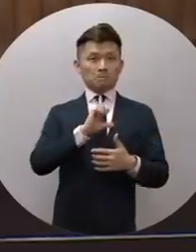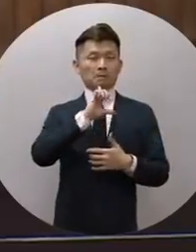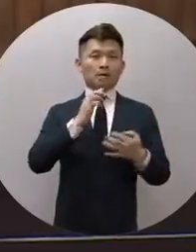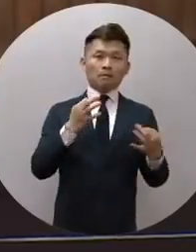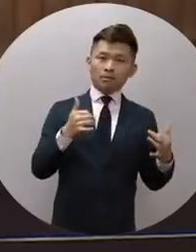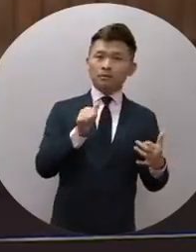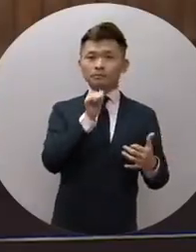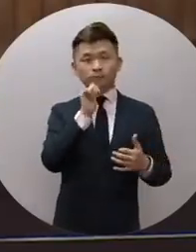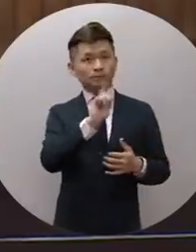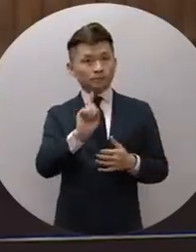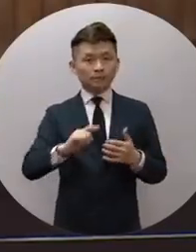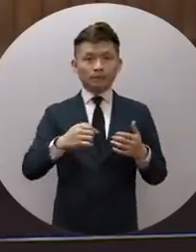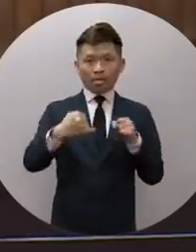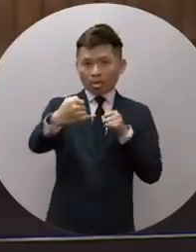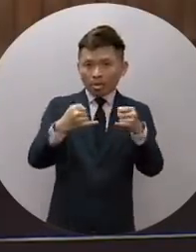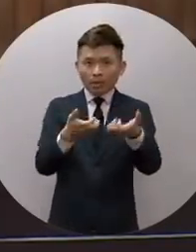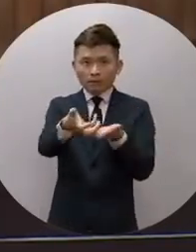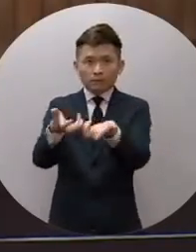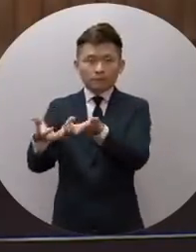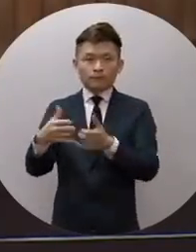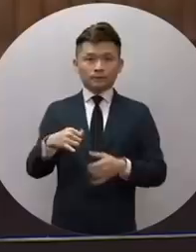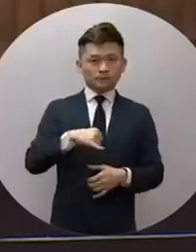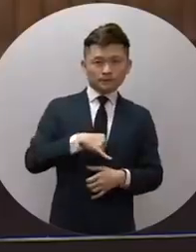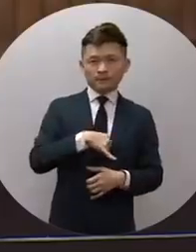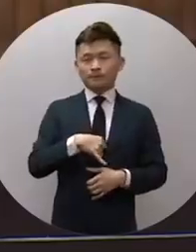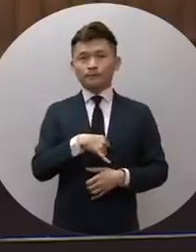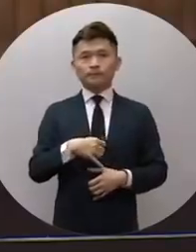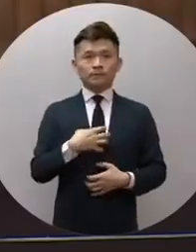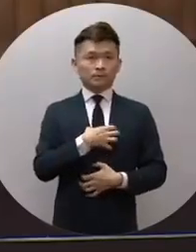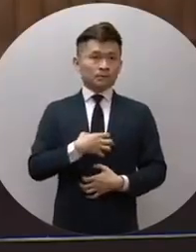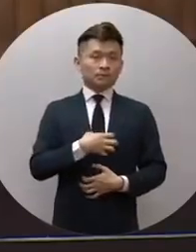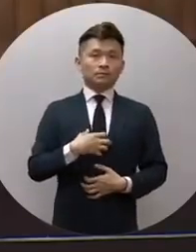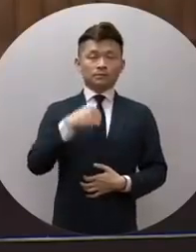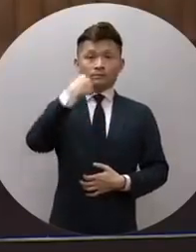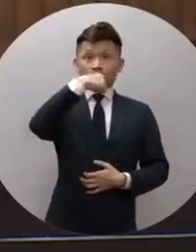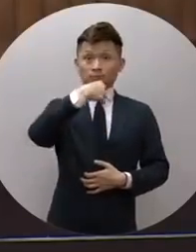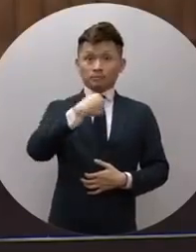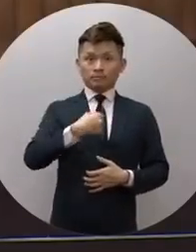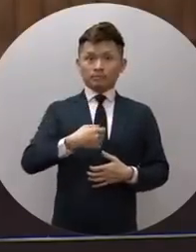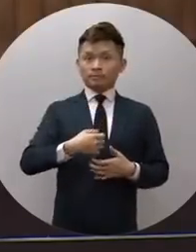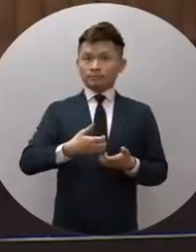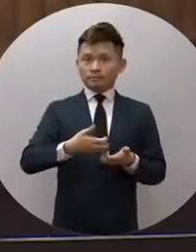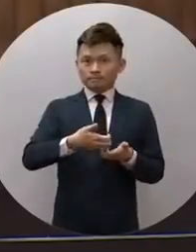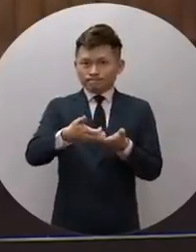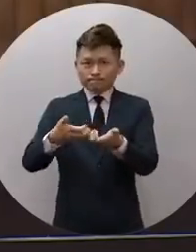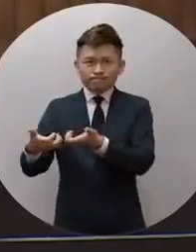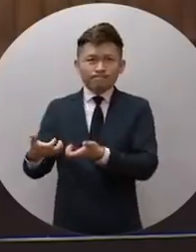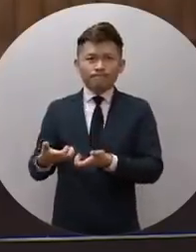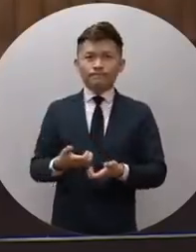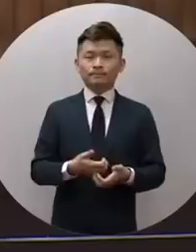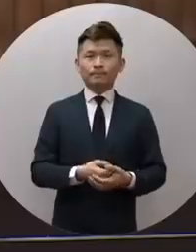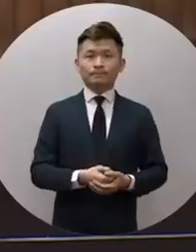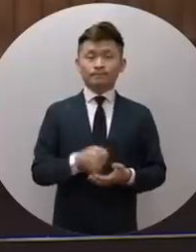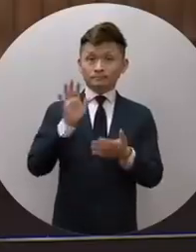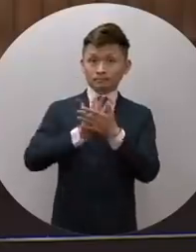间产生无谓的对立与仇恨，造成台湾严重的缺氧。未